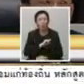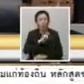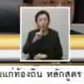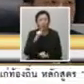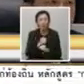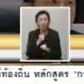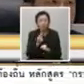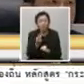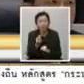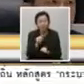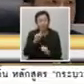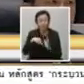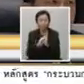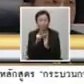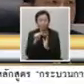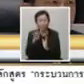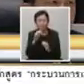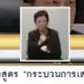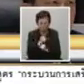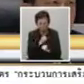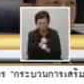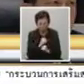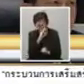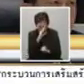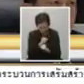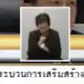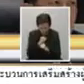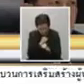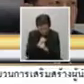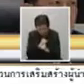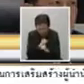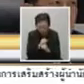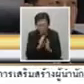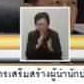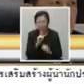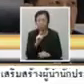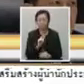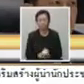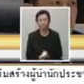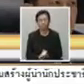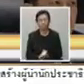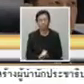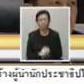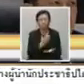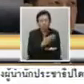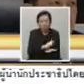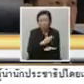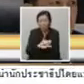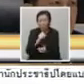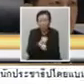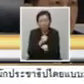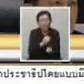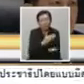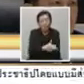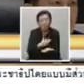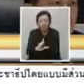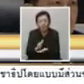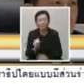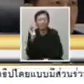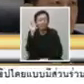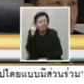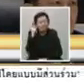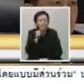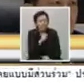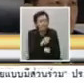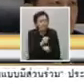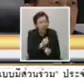24ชั่วโมงจะทำอะไรได้มากมายนักหนานะครับท่านก็แบ่งงานให้คนอื่นก็ทำบ้างเชื่อใจคนอื่นก็บ้